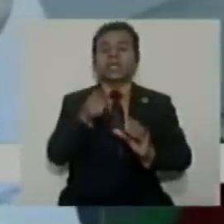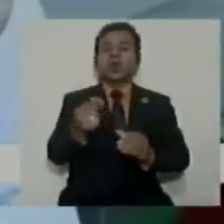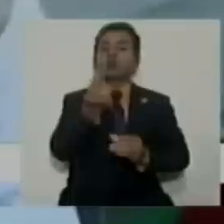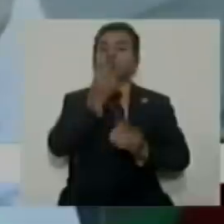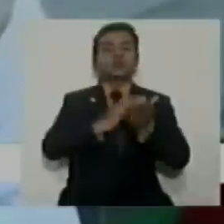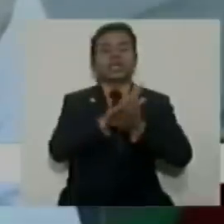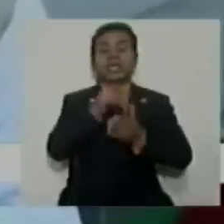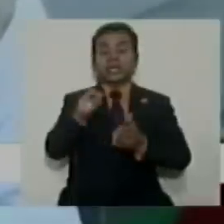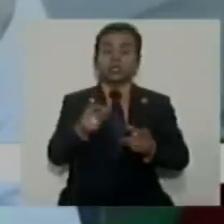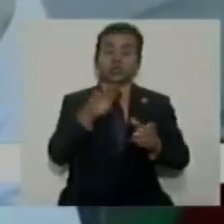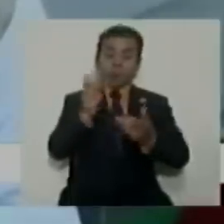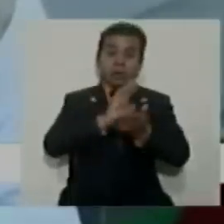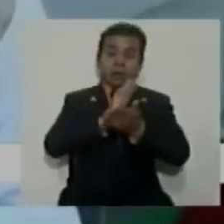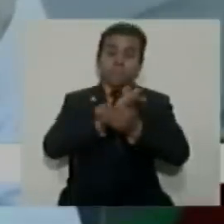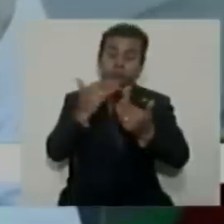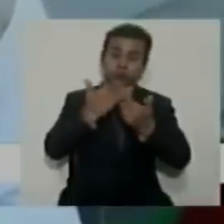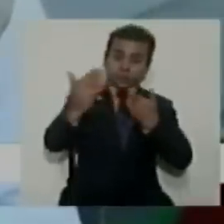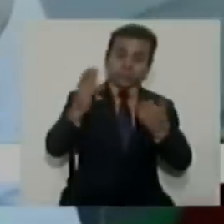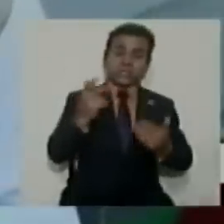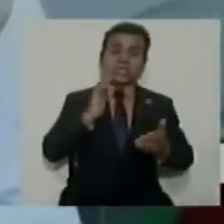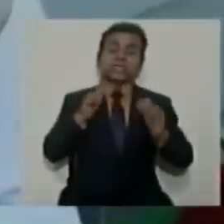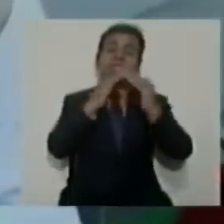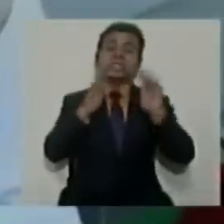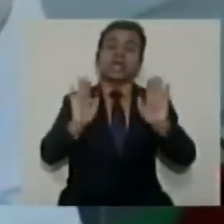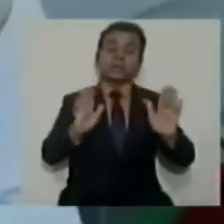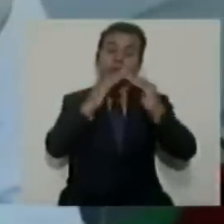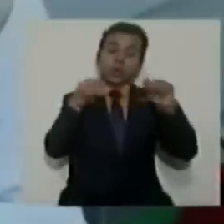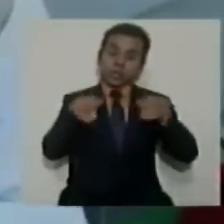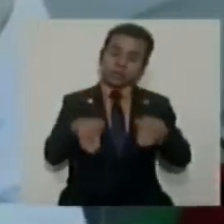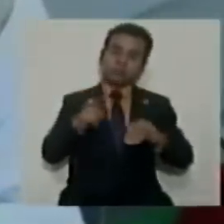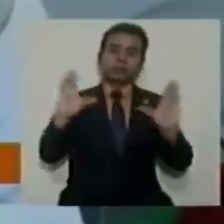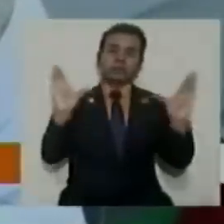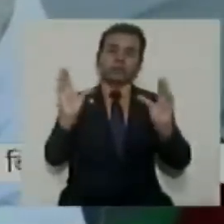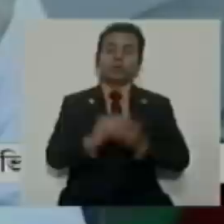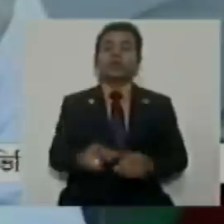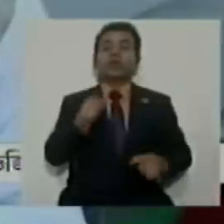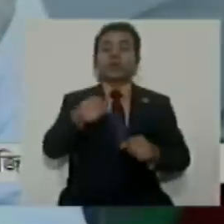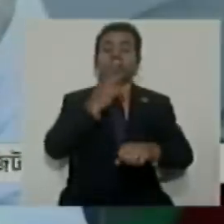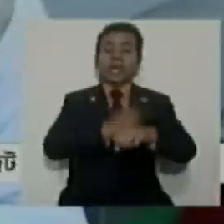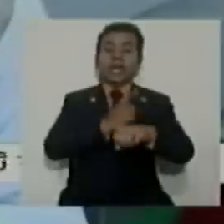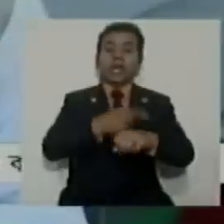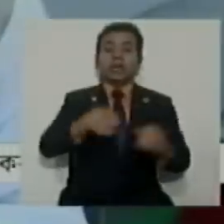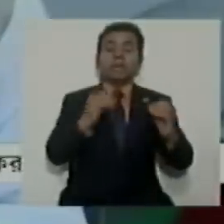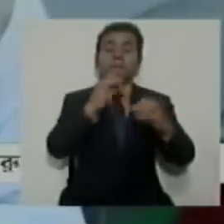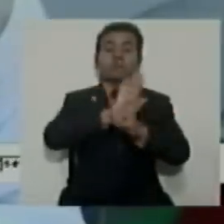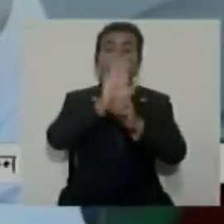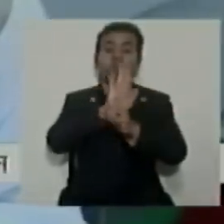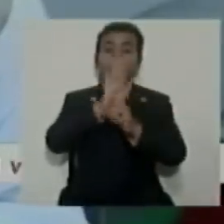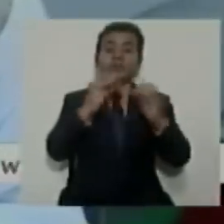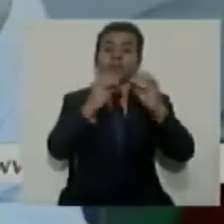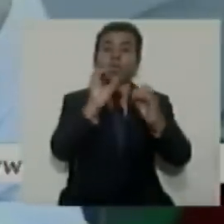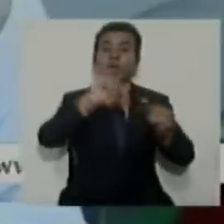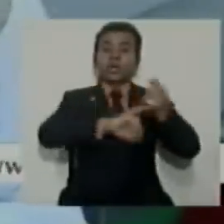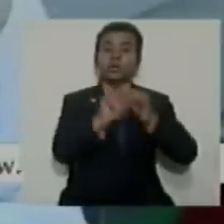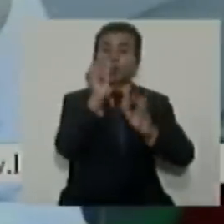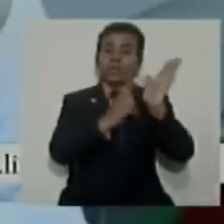আসলো। ঢাকা সিটি উত্তর কর্পোরেশনের 1300 বেডের কার্যক্রম চলছে। উত্তরা দিয়াবাড়িতে